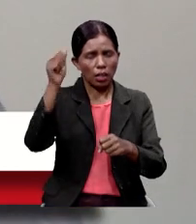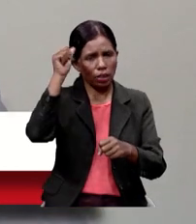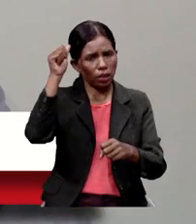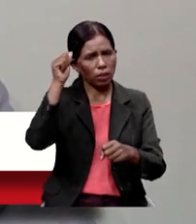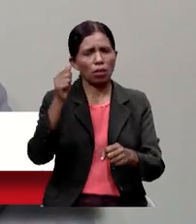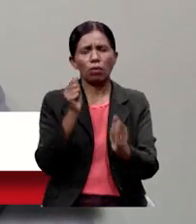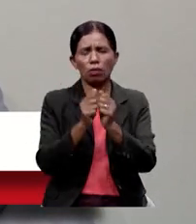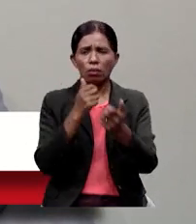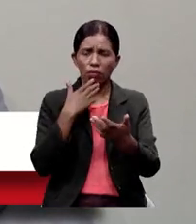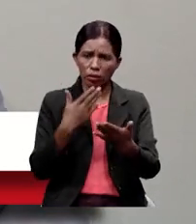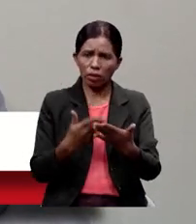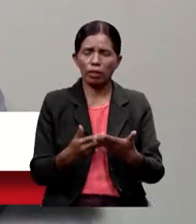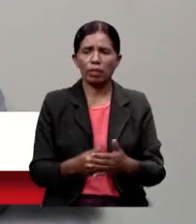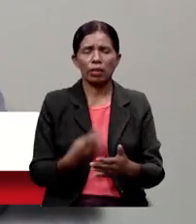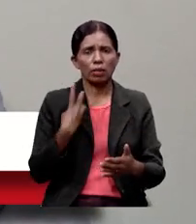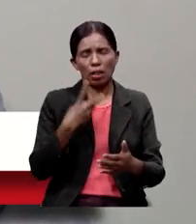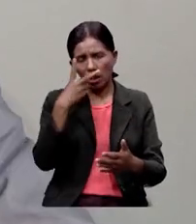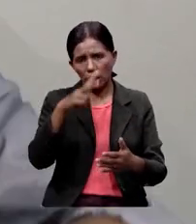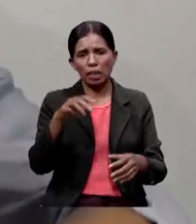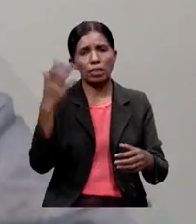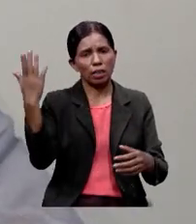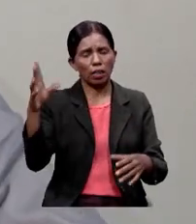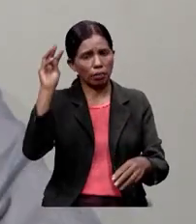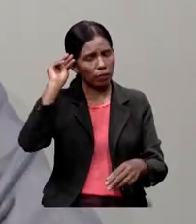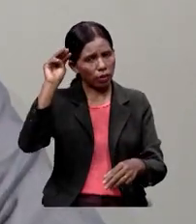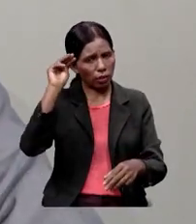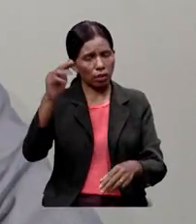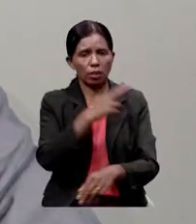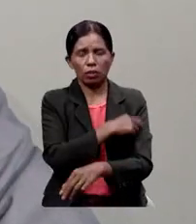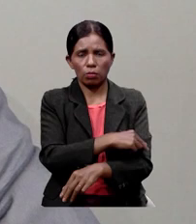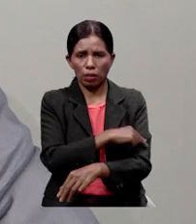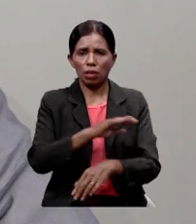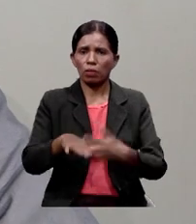iha kuaze iha ministério iha hospital sira